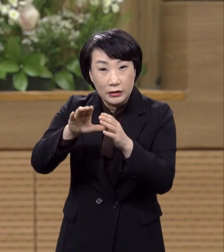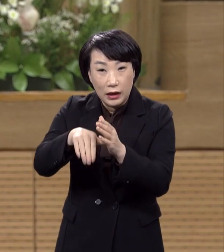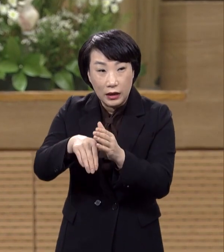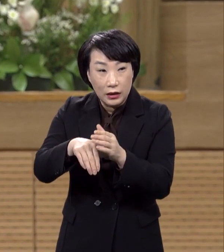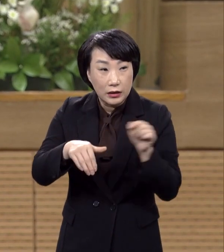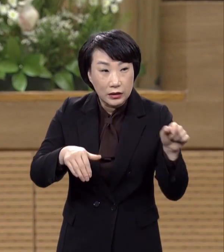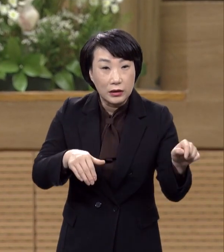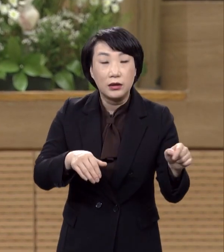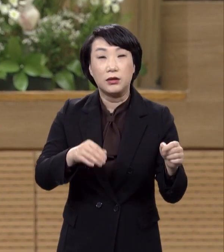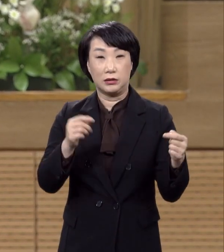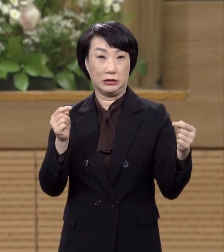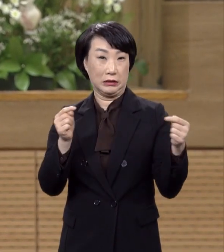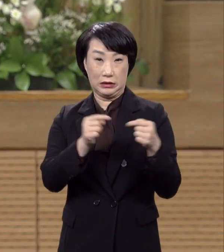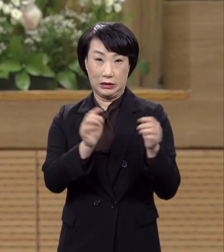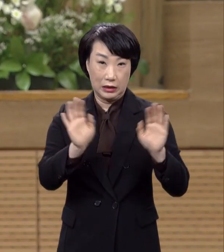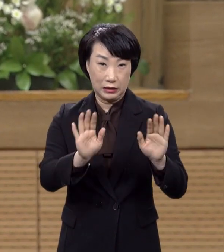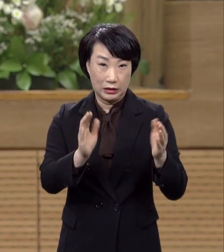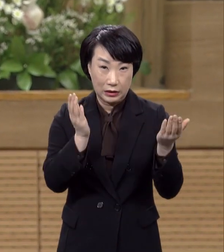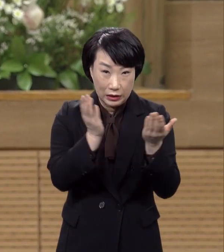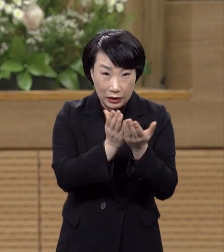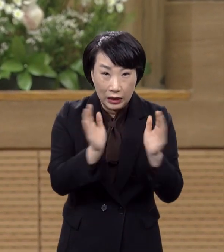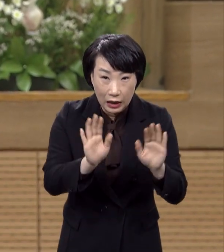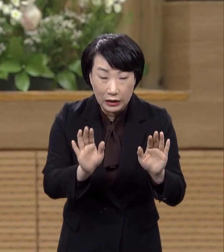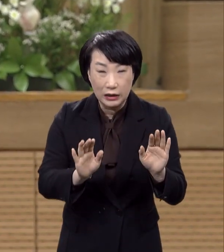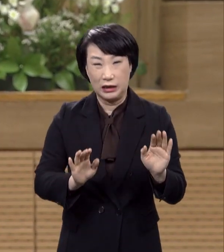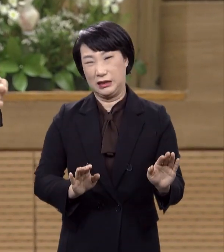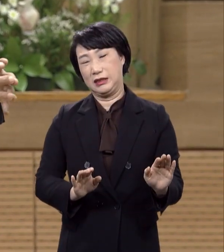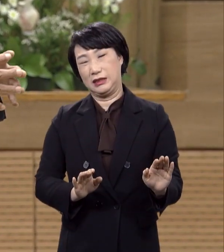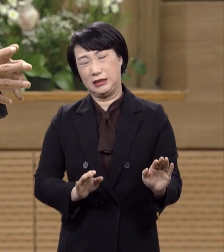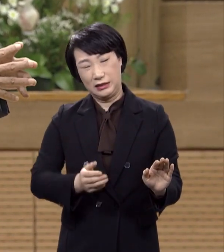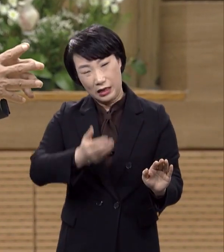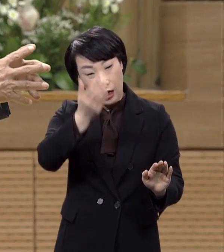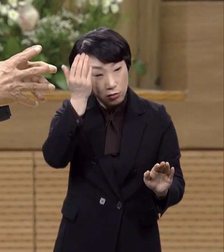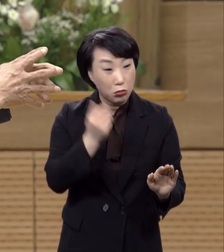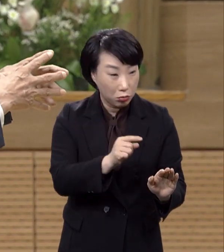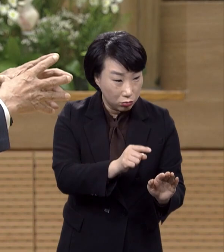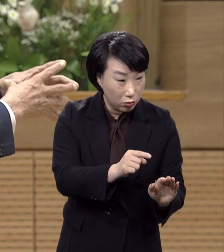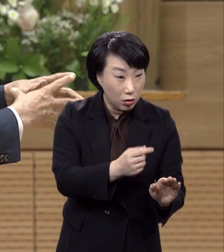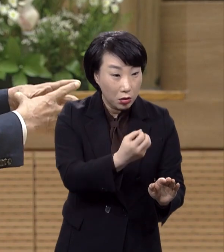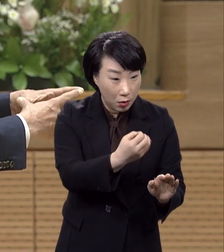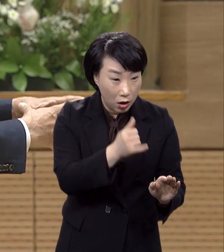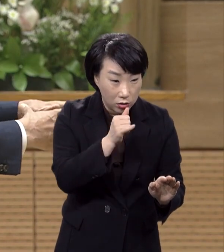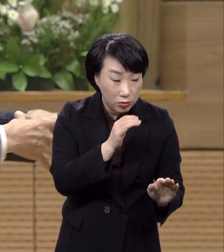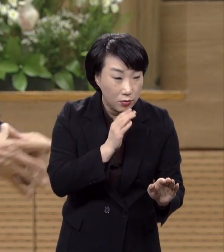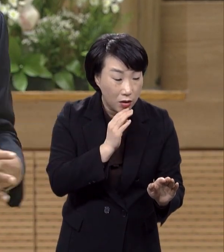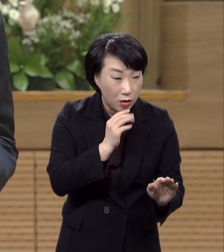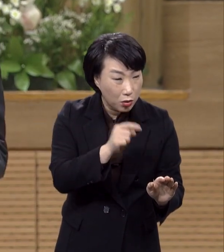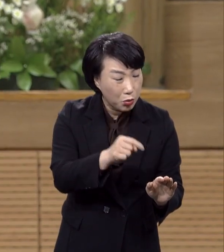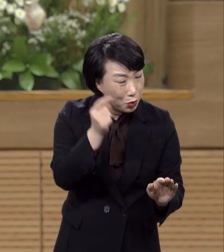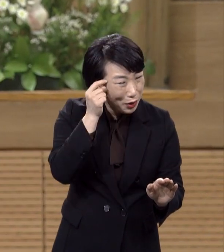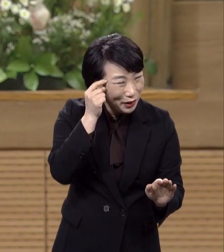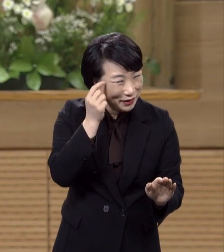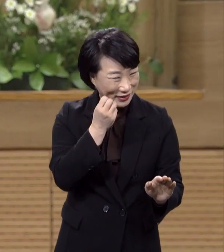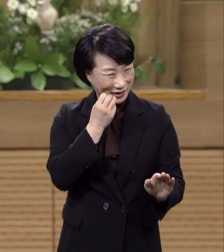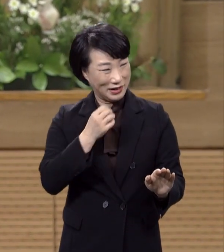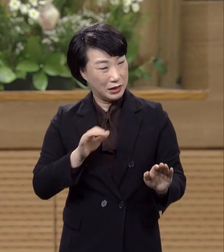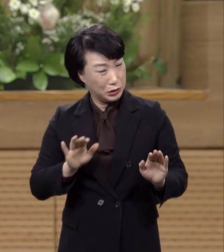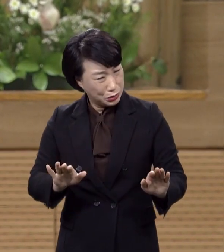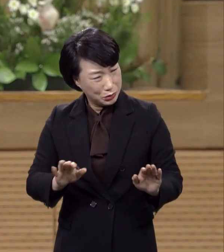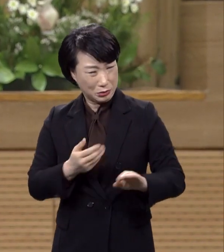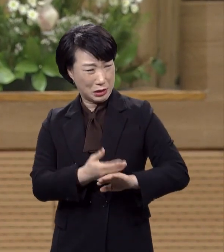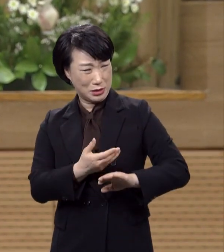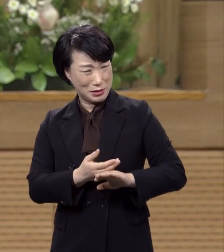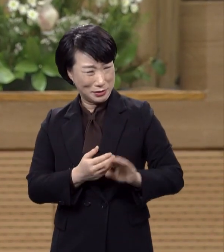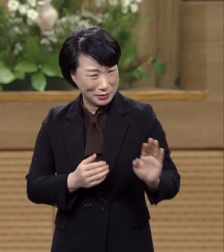세대가 맞지 않으니까 왜 옛날에는 저렇게 말했을까? 오늘의